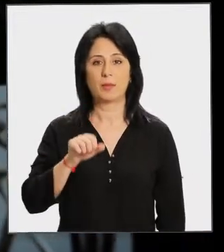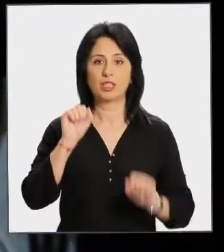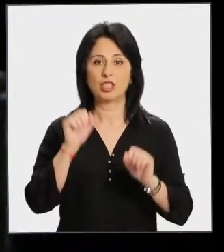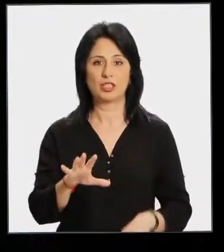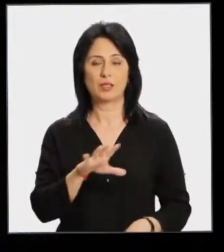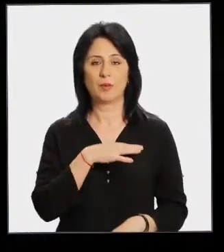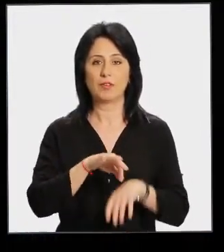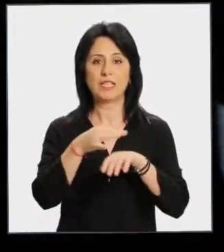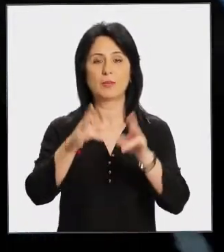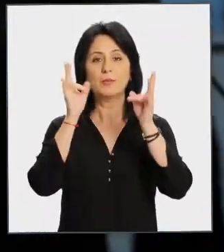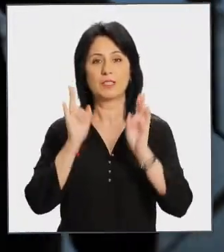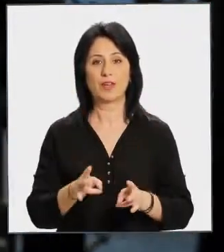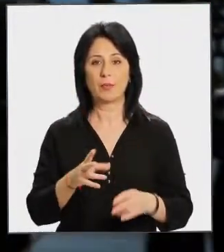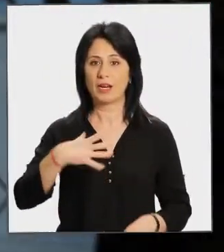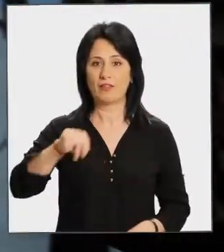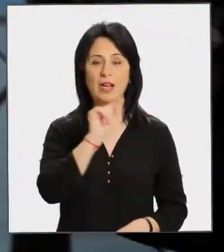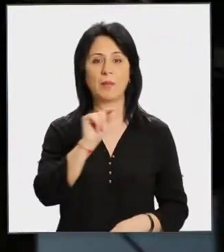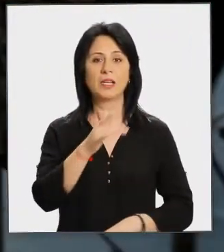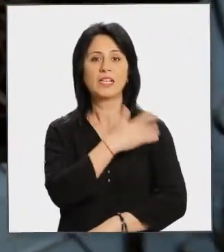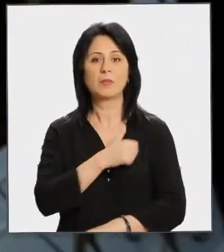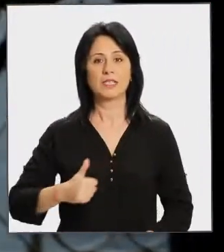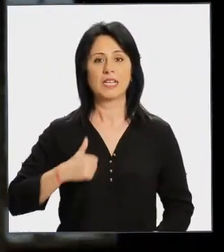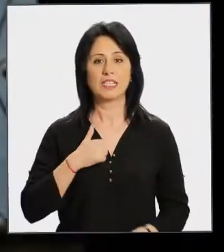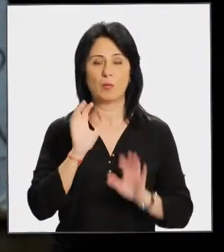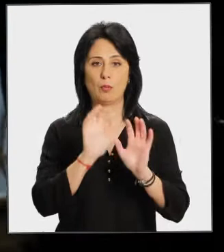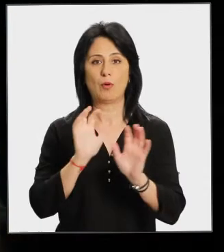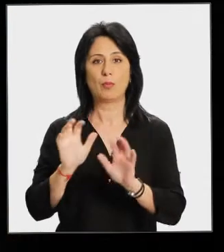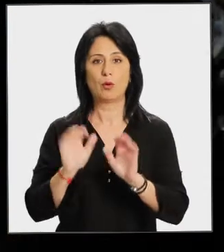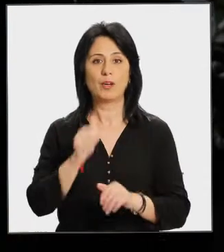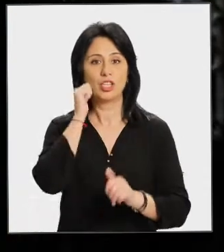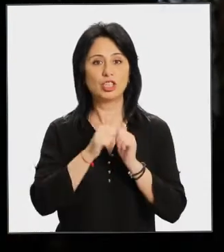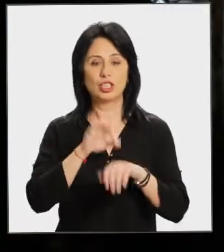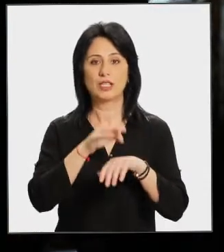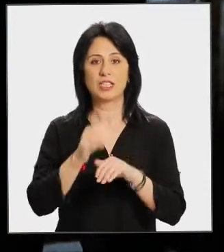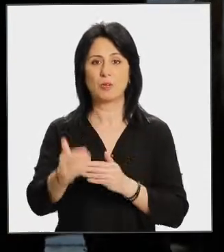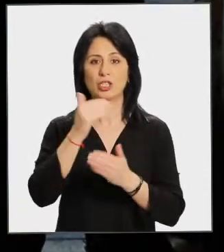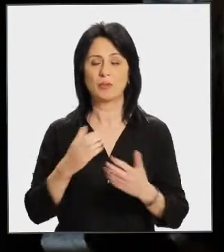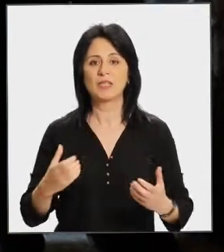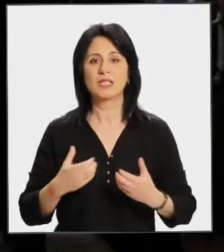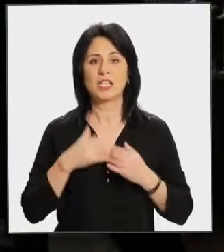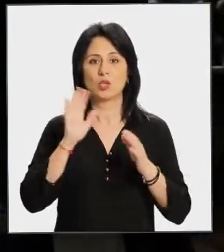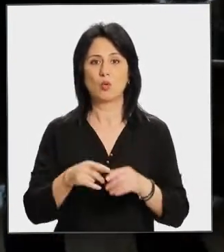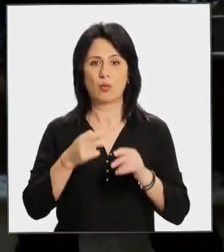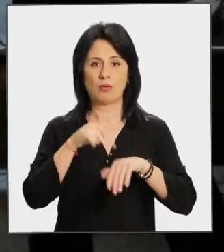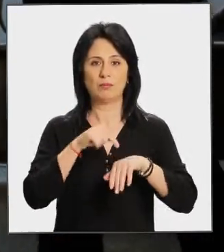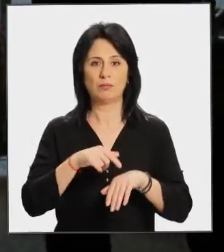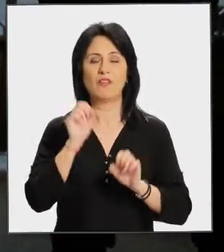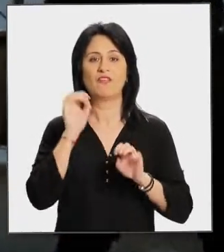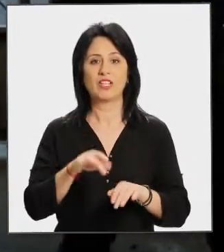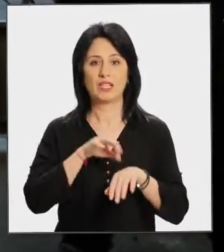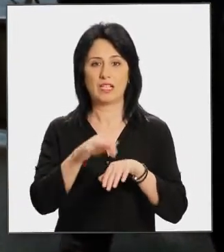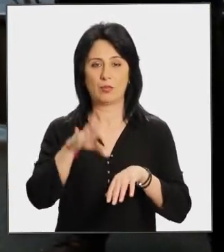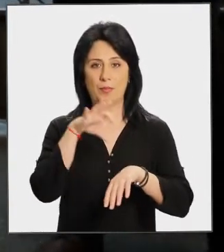ნებისმიერი ადამიანი შეიძლება გახდეს ძალადობის მსხვერპლი. ყველა მათგანი იმსახურებს ღირსეულ მოპყრობას. ხშირად ძალადობის შემდგომი სტრესი უფრო ტრავმულია